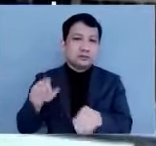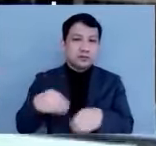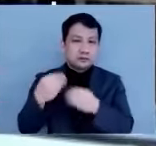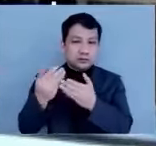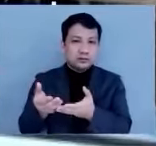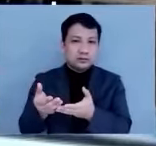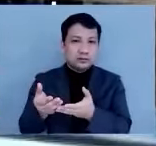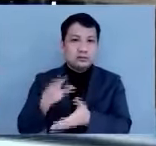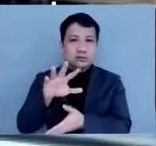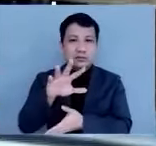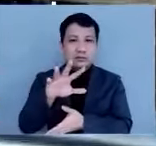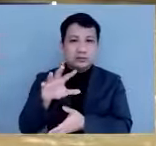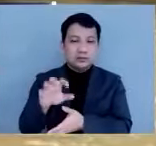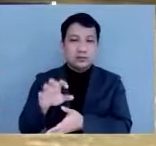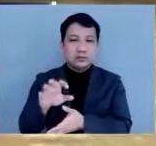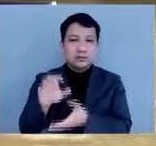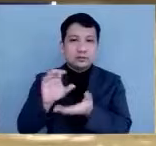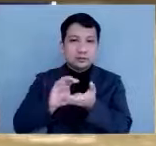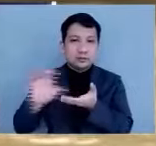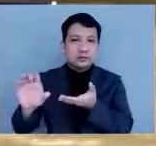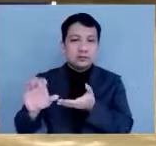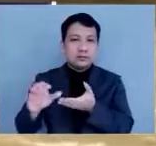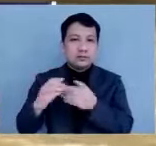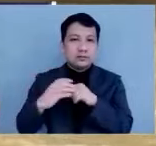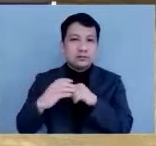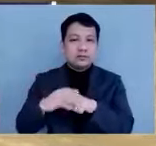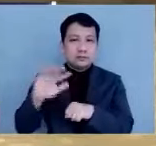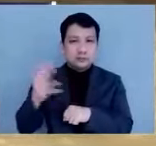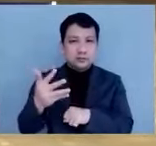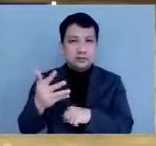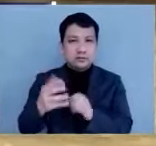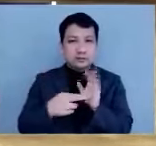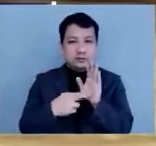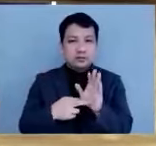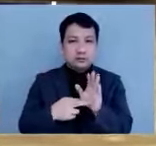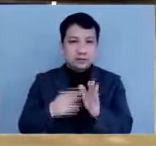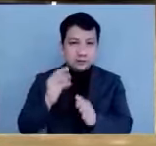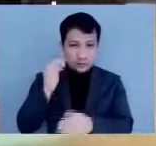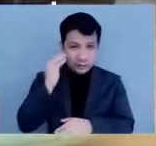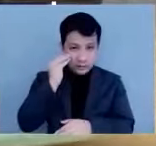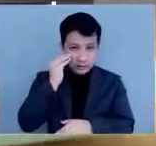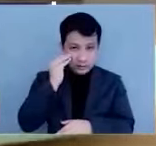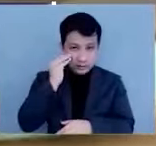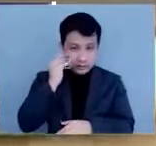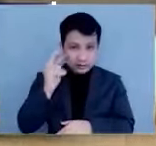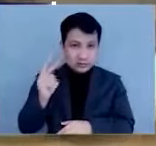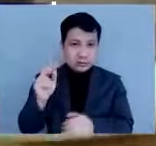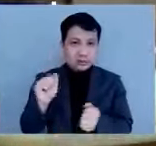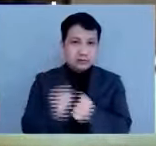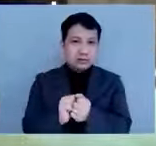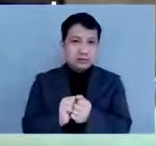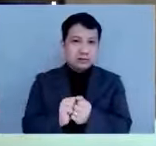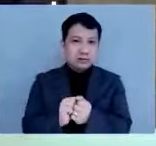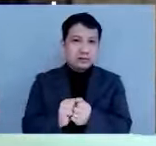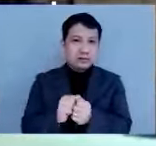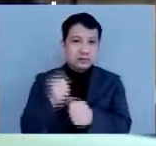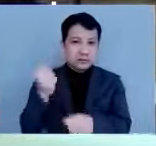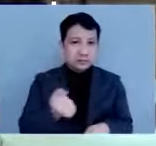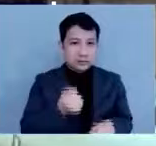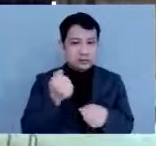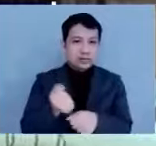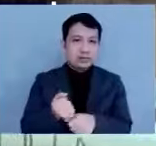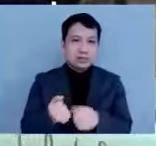ng 500 pisong cash ni Camarines Sur 5th District Representative Migs Villafuerte. Nakasakay pa siya ng paddle boat. Tanong